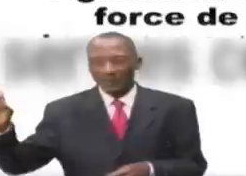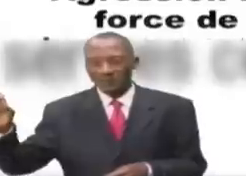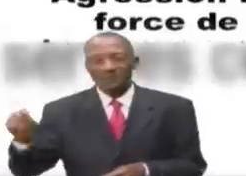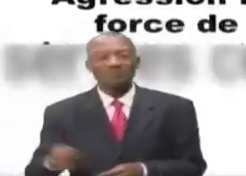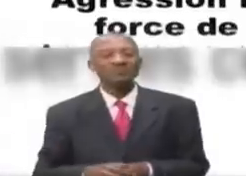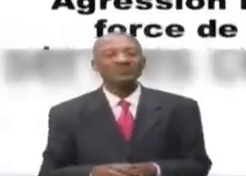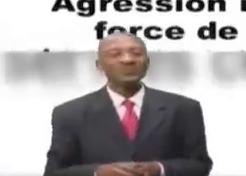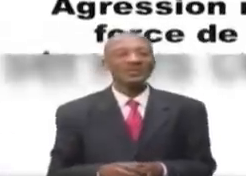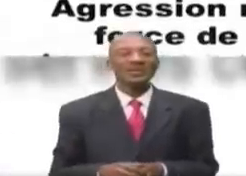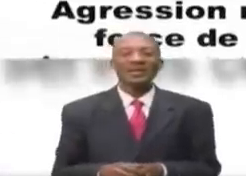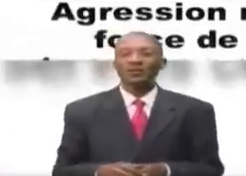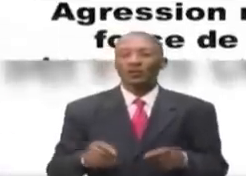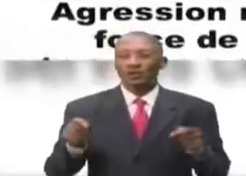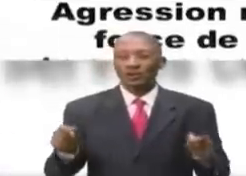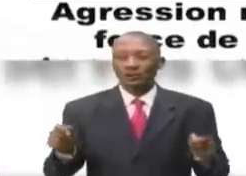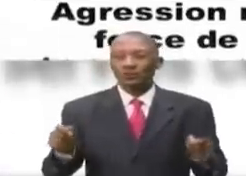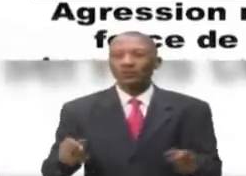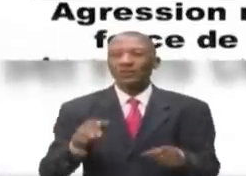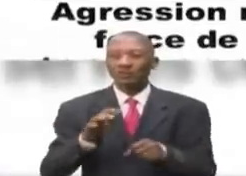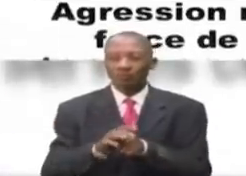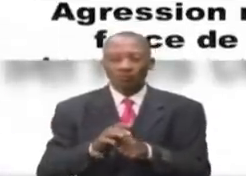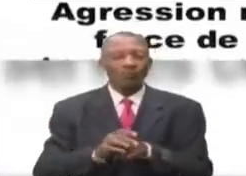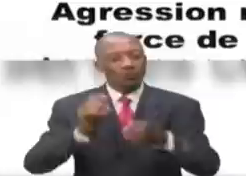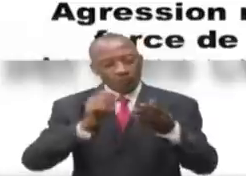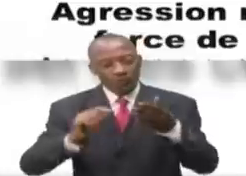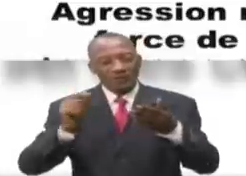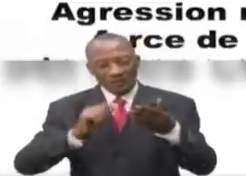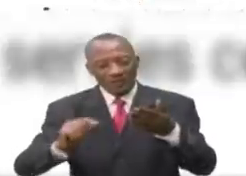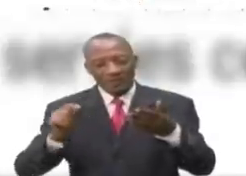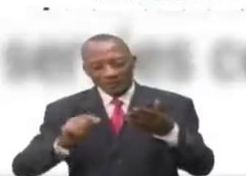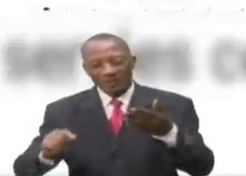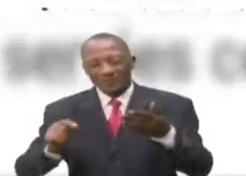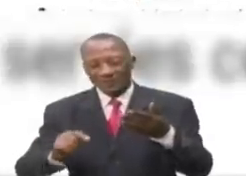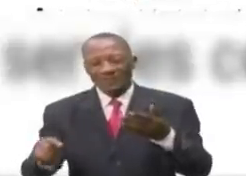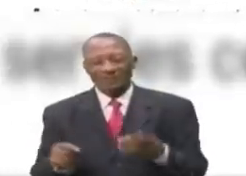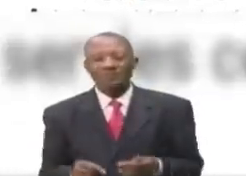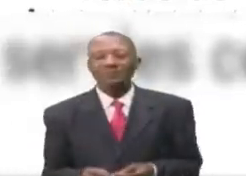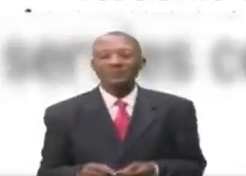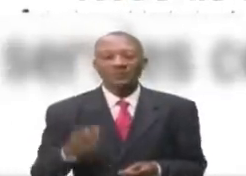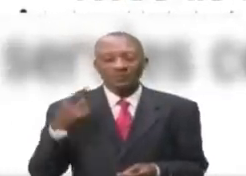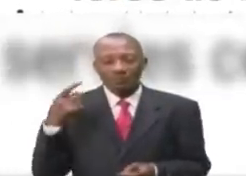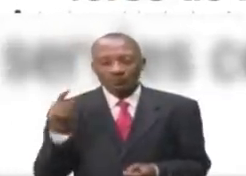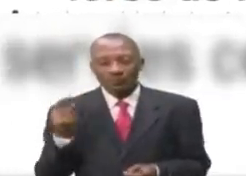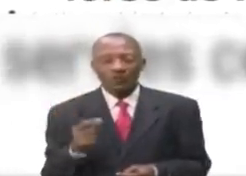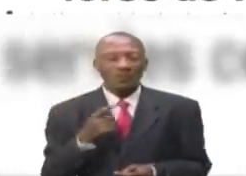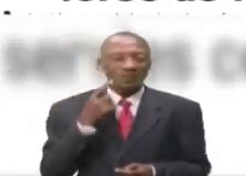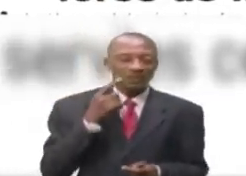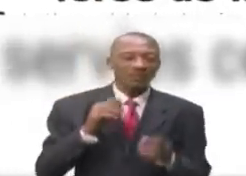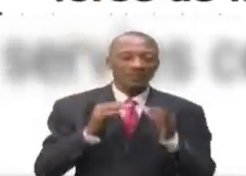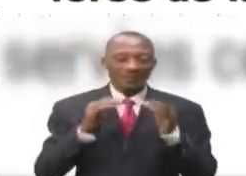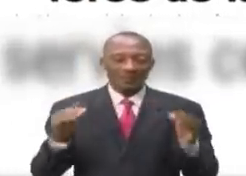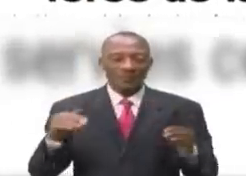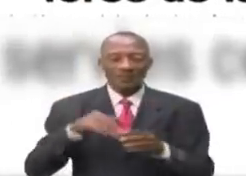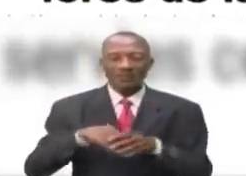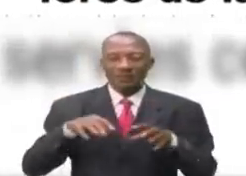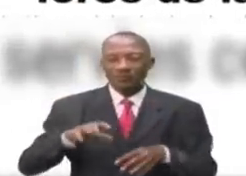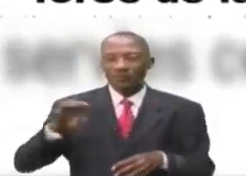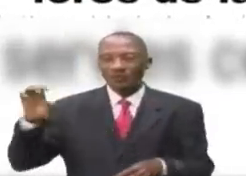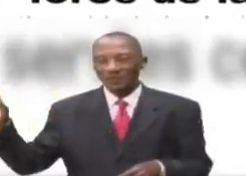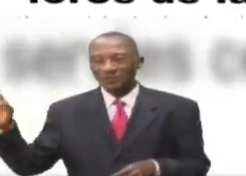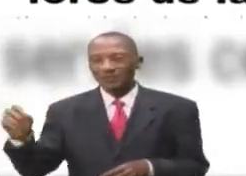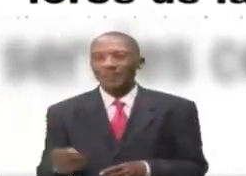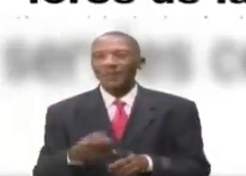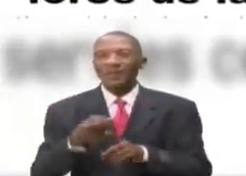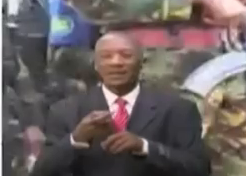engagées en faveur de l'est de la RDC. La SADC a approuvé jeudi dernier le déploiement en septembre prochain d'une